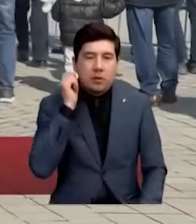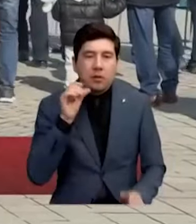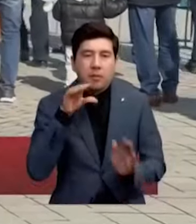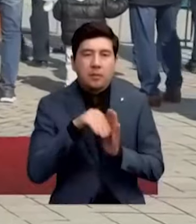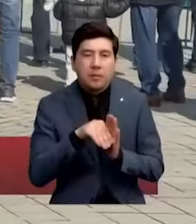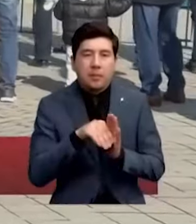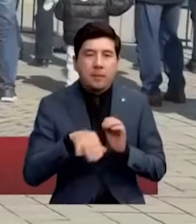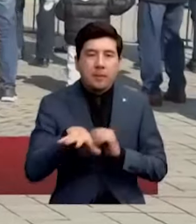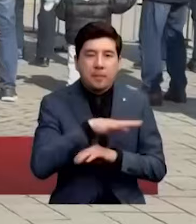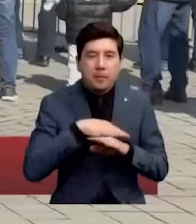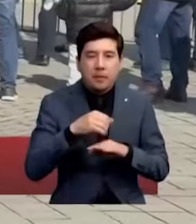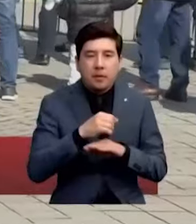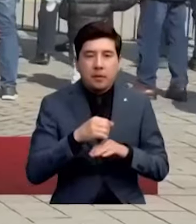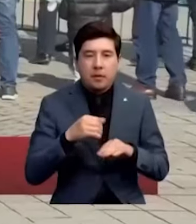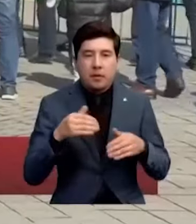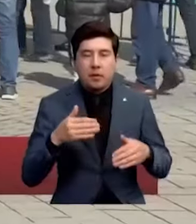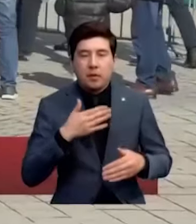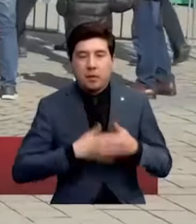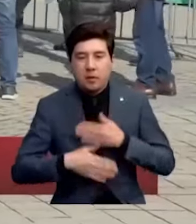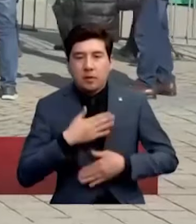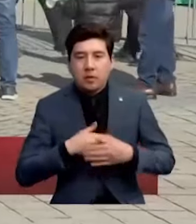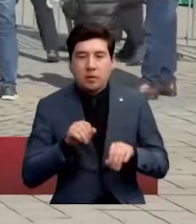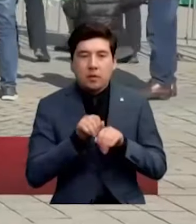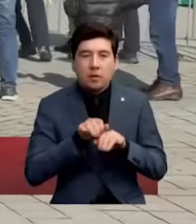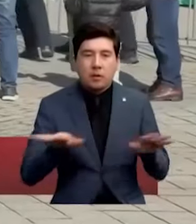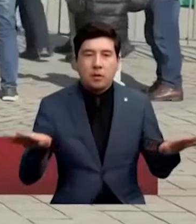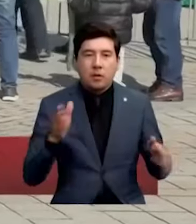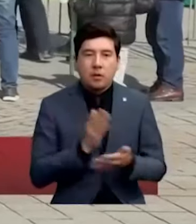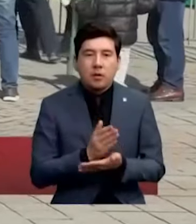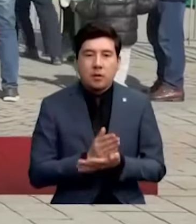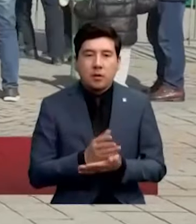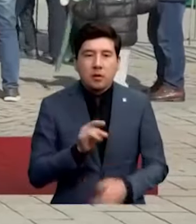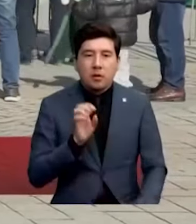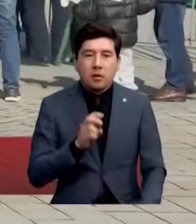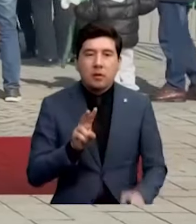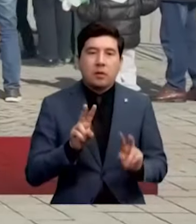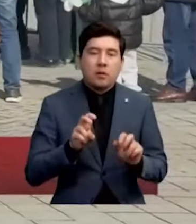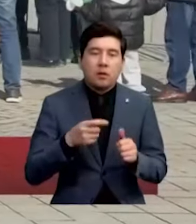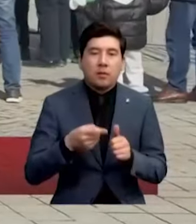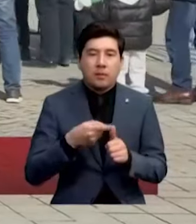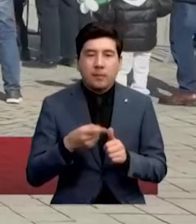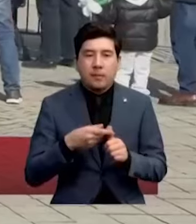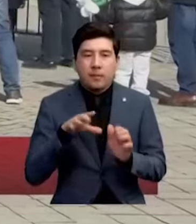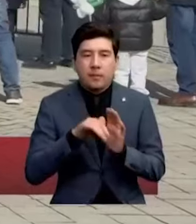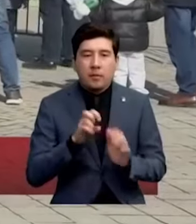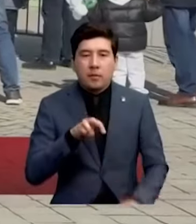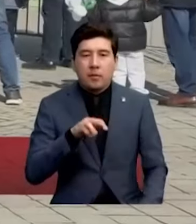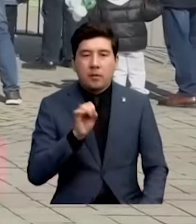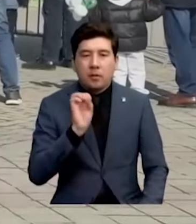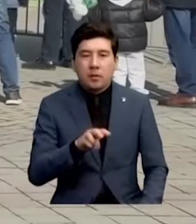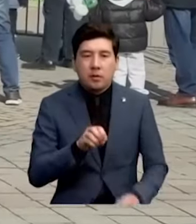болатын жұрт ризашылығын білдіріп тарқасады. Амалмен басталған атаулы аталар легі әз наурызға